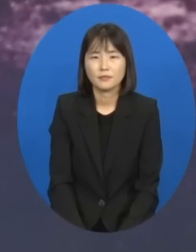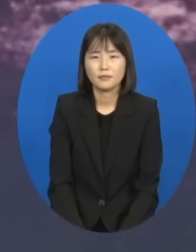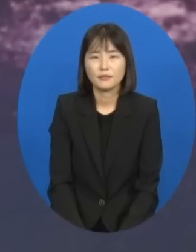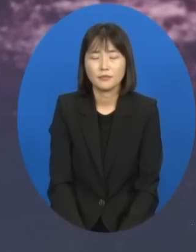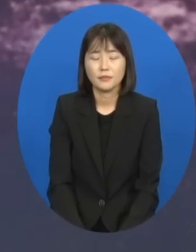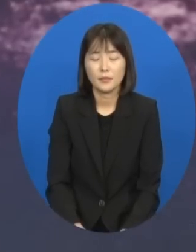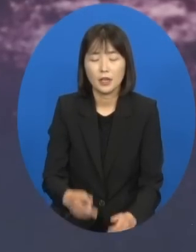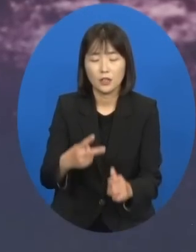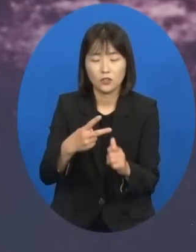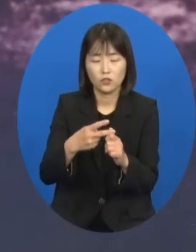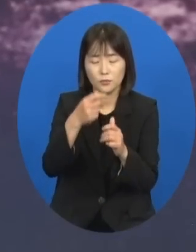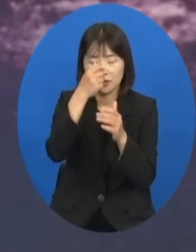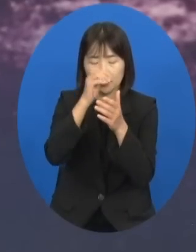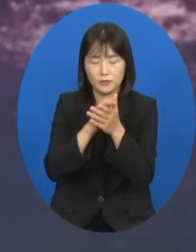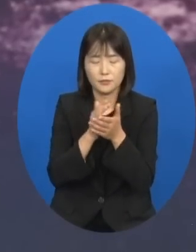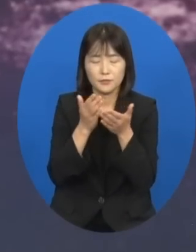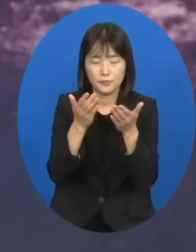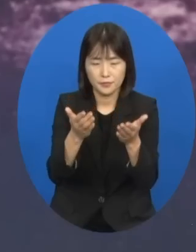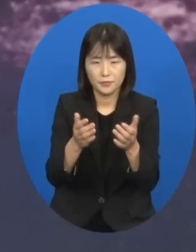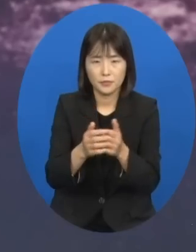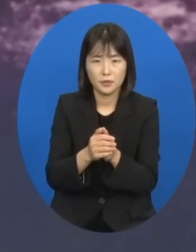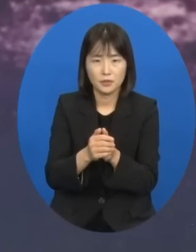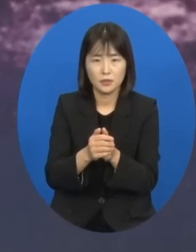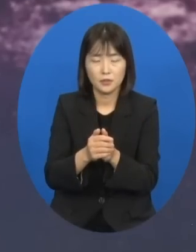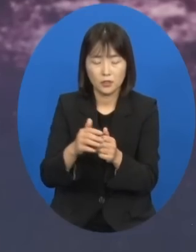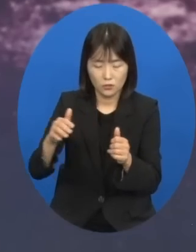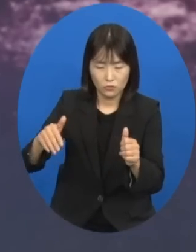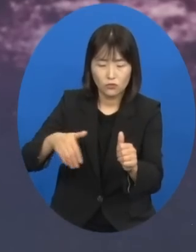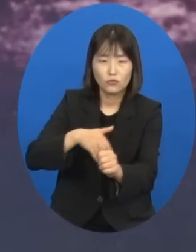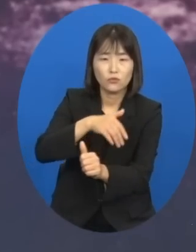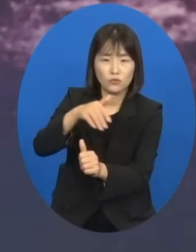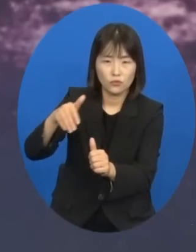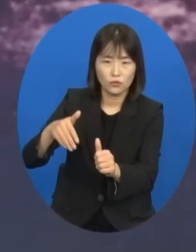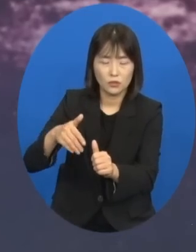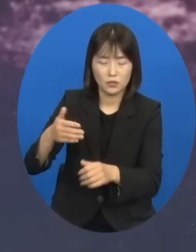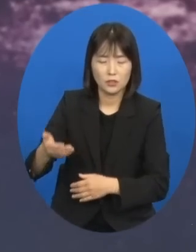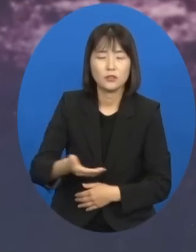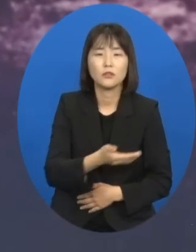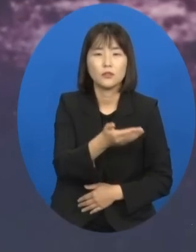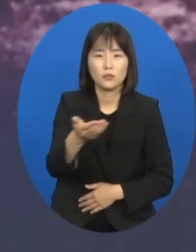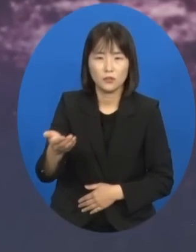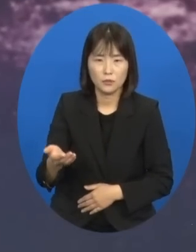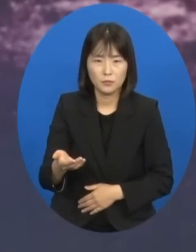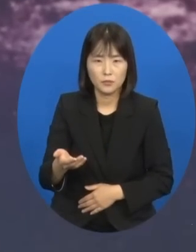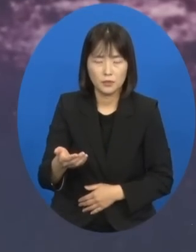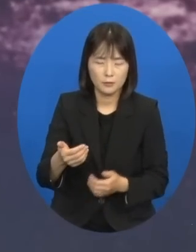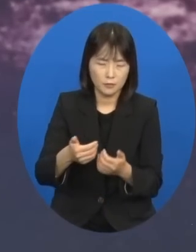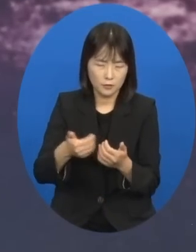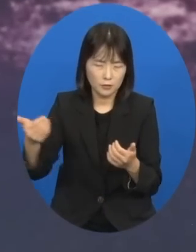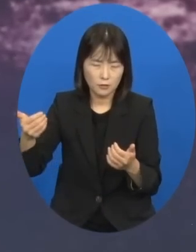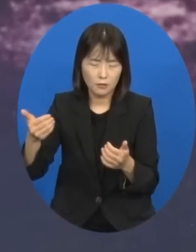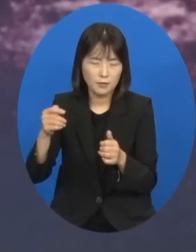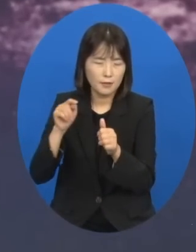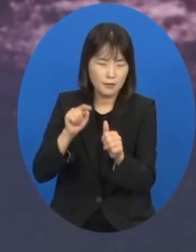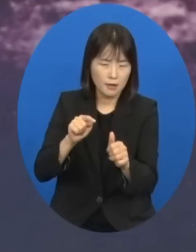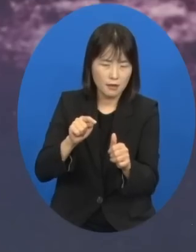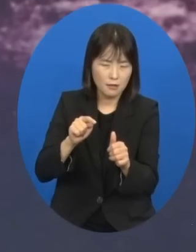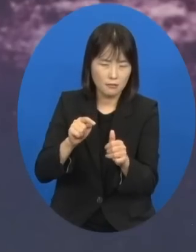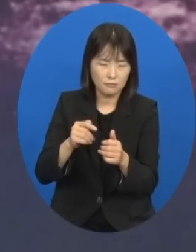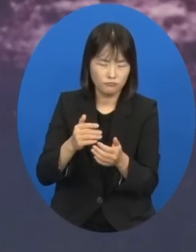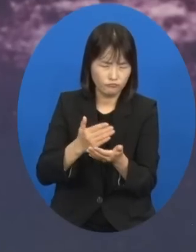우리 두 번째로 기도하겠습니다. 여러분 주위에 여러분에게 떠나라고